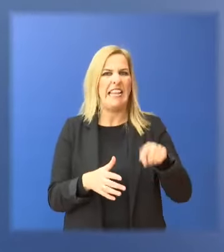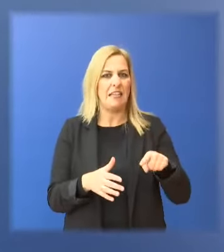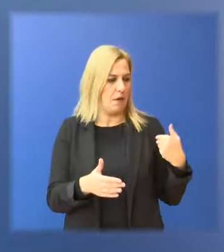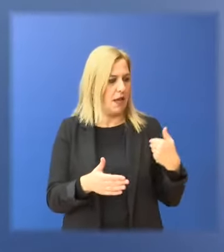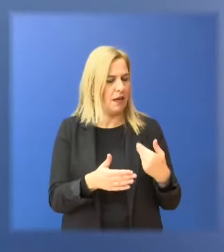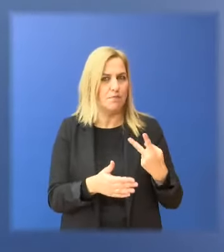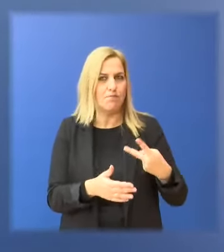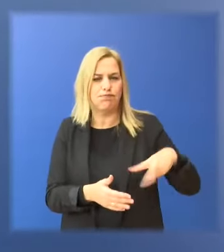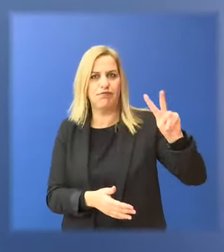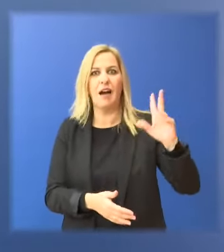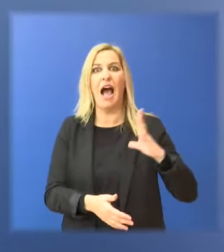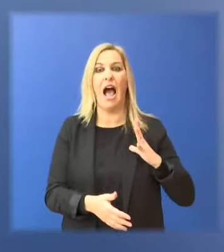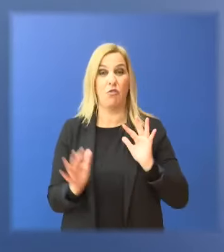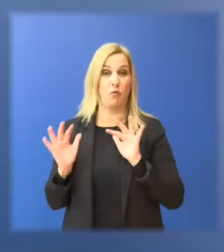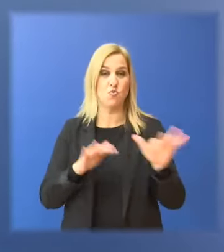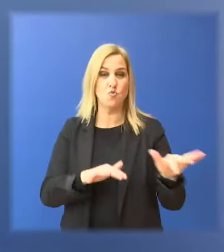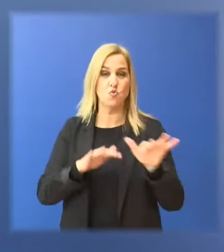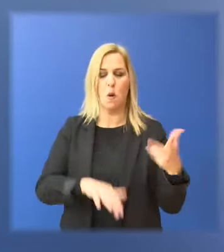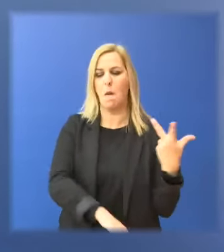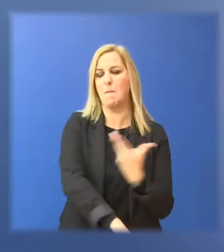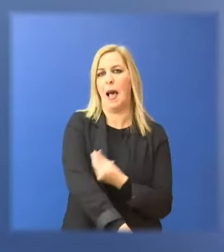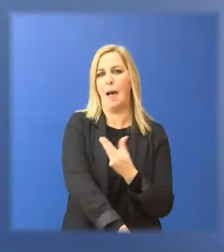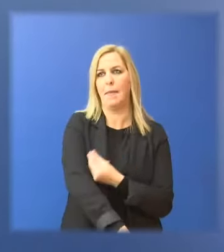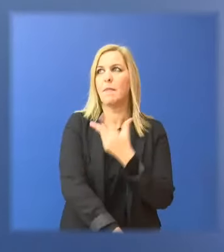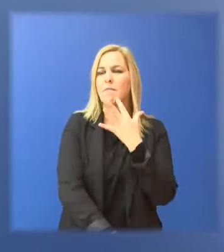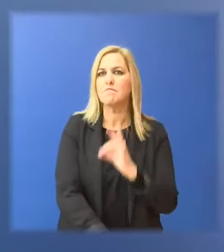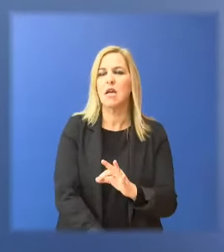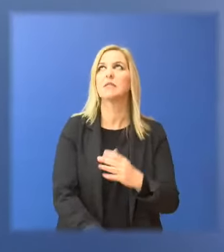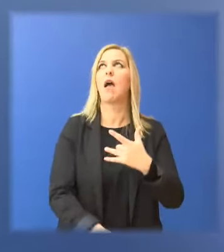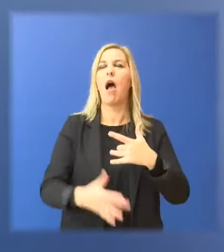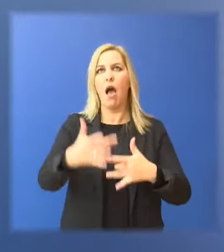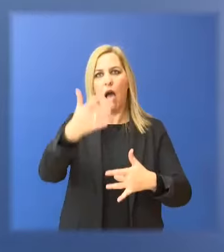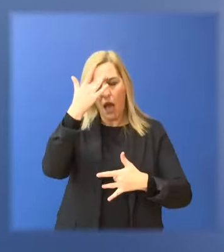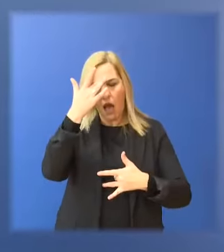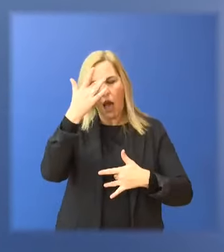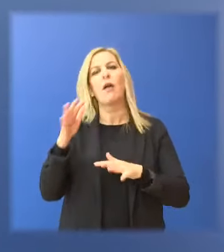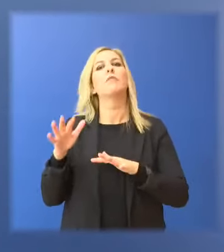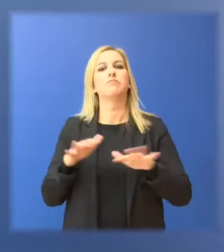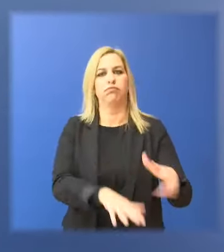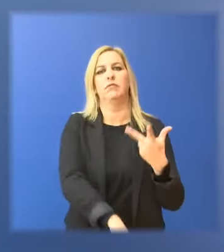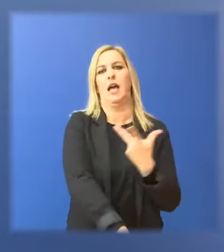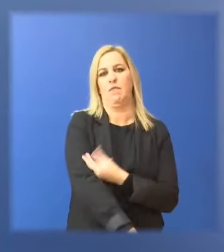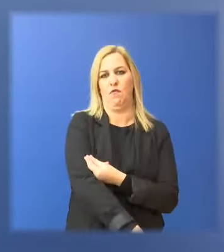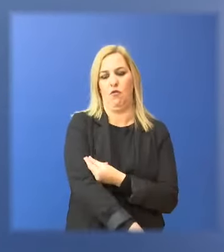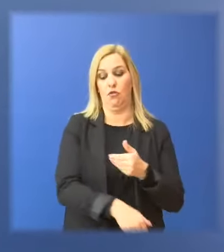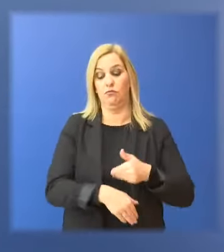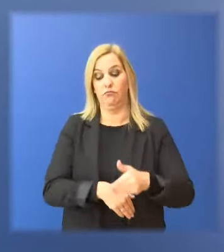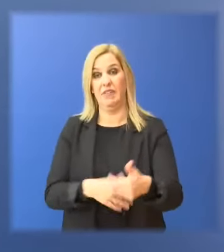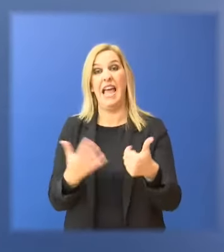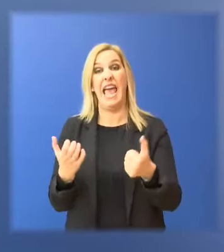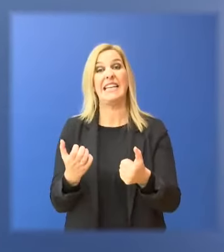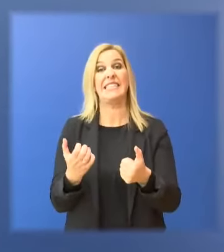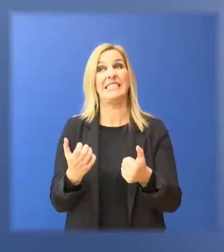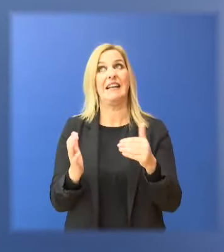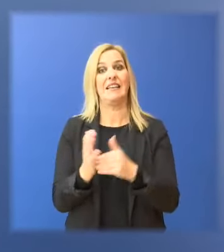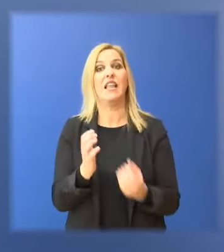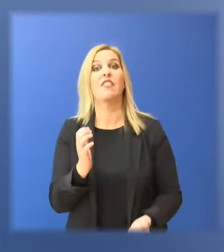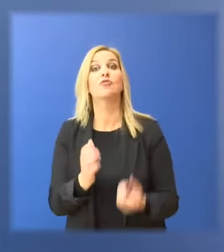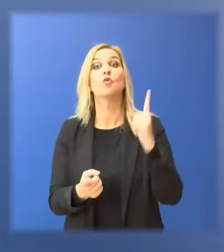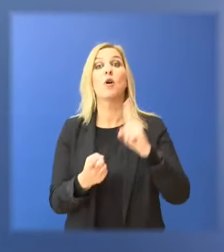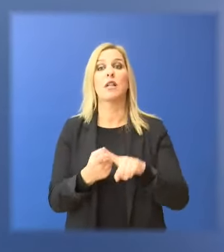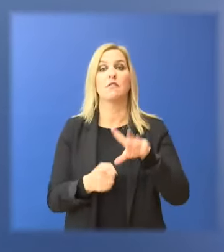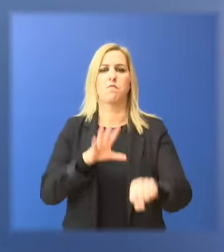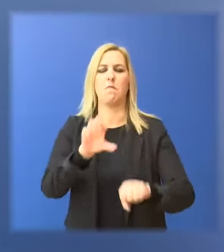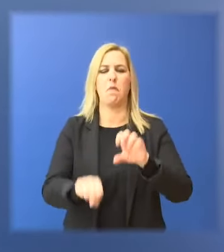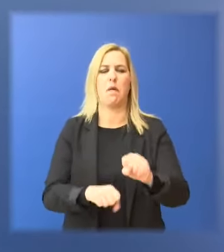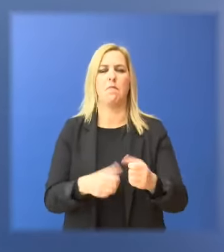ημέρες. Αυτό δείχνει ότι υπάρχει μια αυξημένη ευαισθητοποίηση. Έχουν προγραμματιστεί τις επόμενες ημέρες ακόμα 60.000 ραντεβού. Το τελευταίο